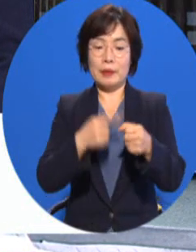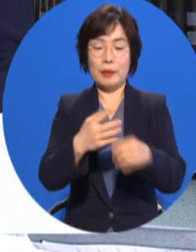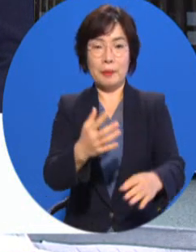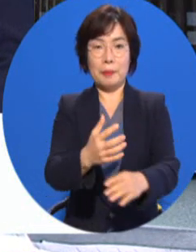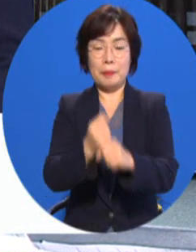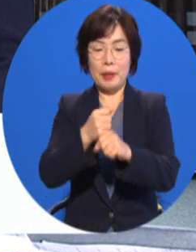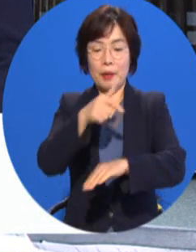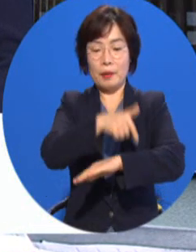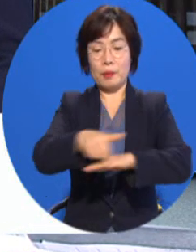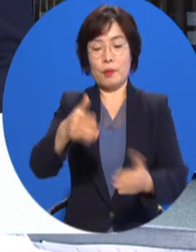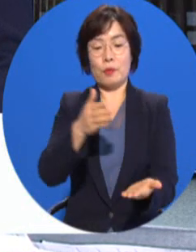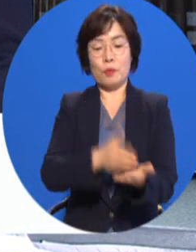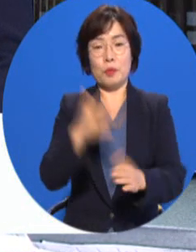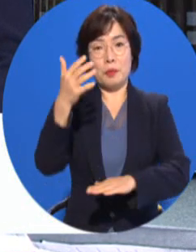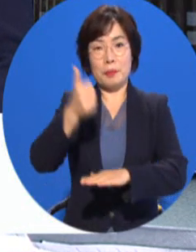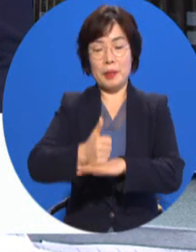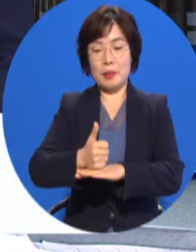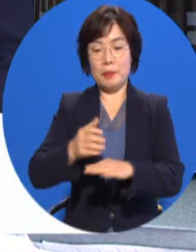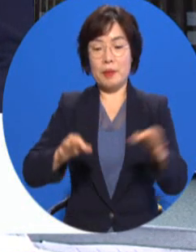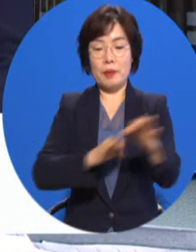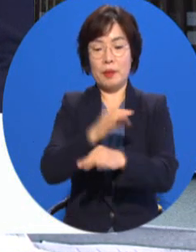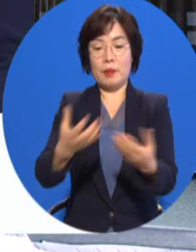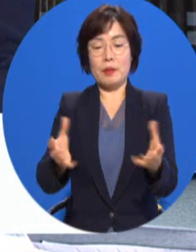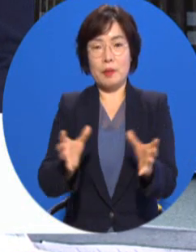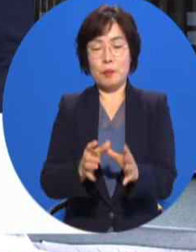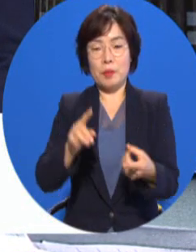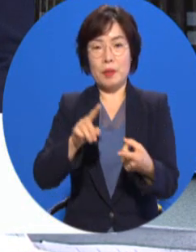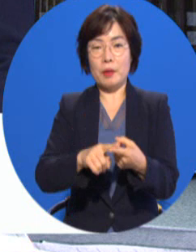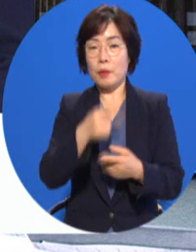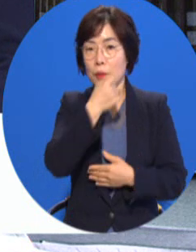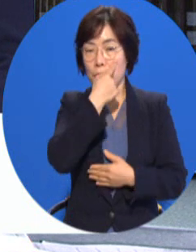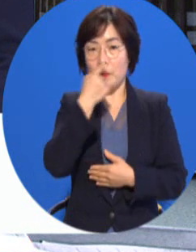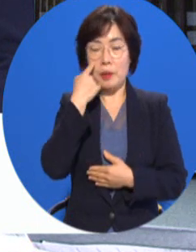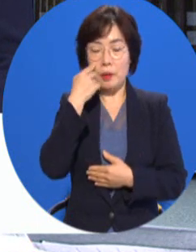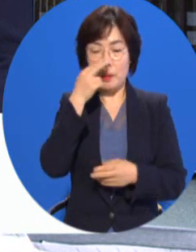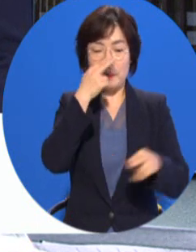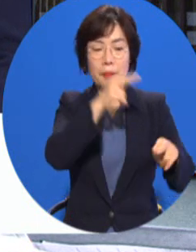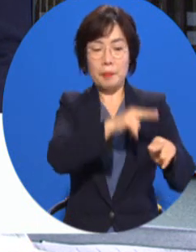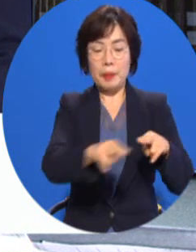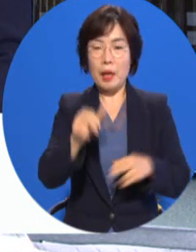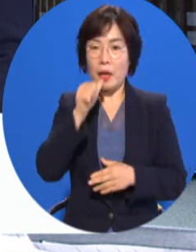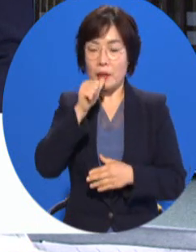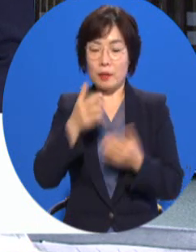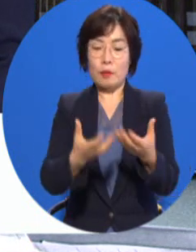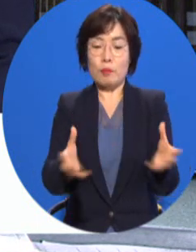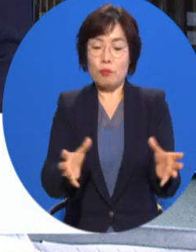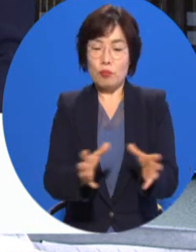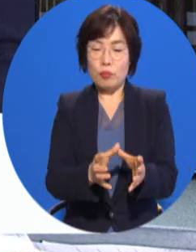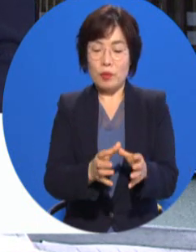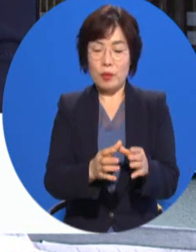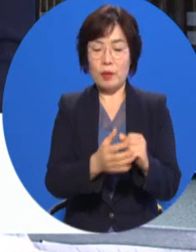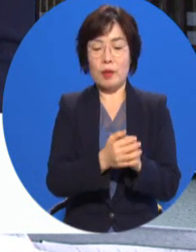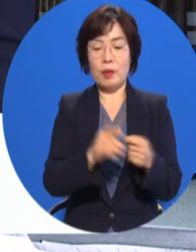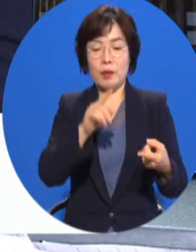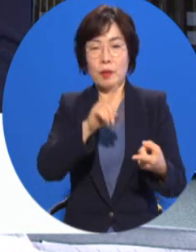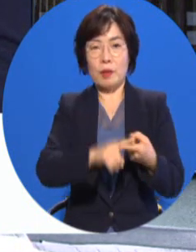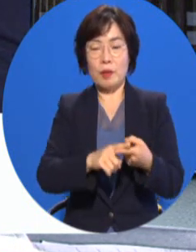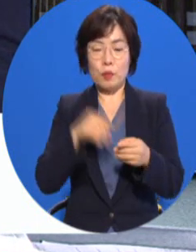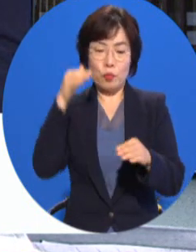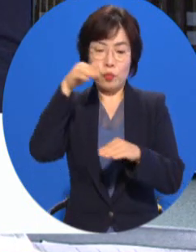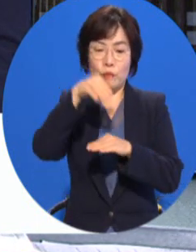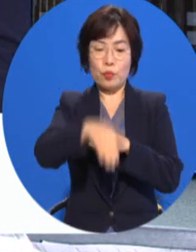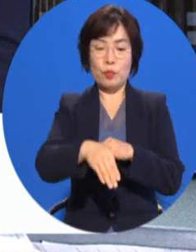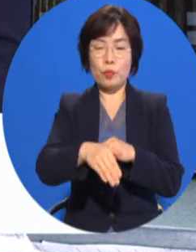정리하는 기획보도 오늘은 마지막으로 경제 분야를 짚어보겠습니다. 석유화학과 철강 같은 오랜 주력 산업이 수요 부진